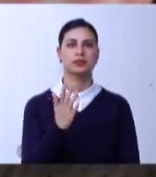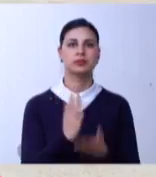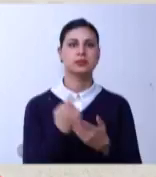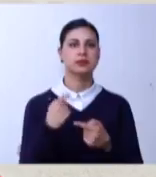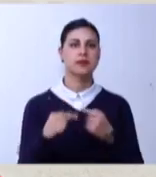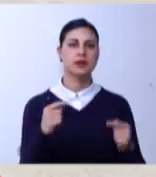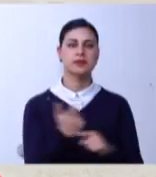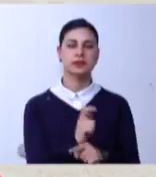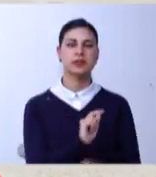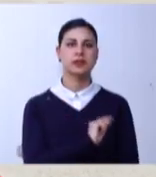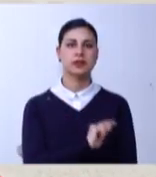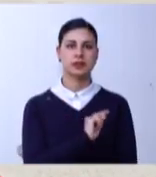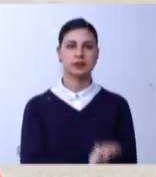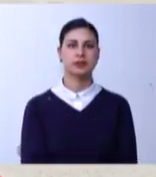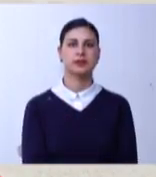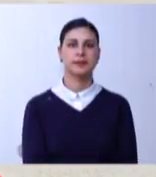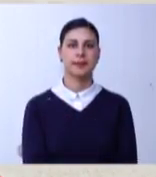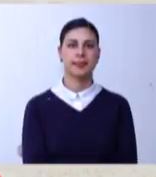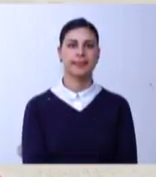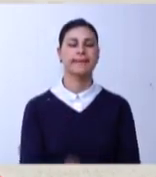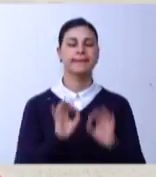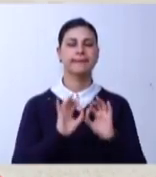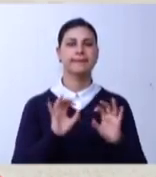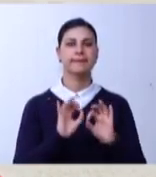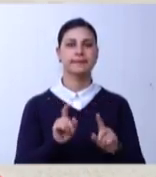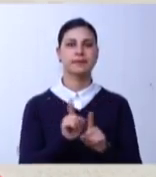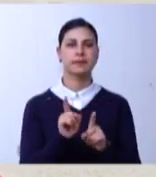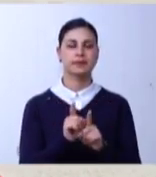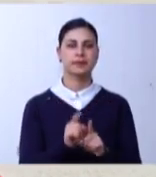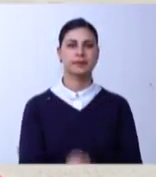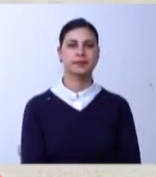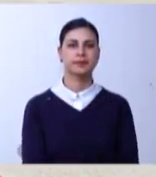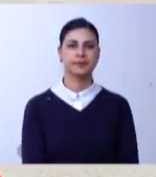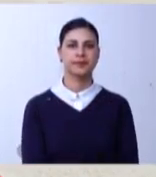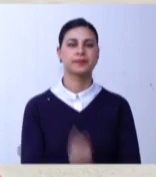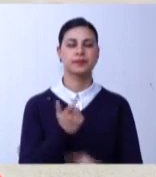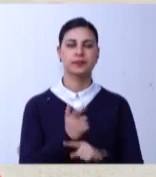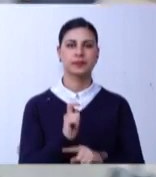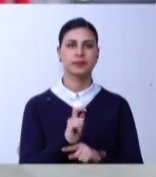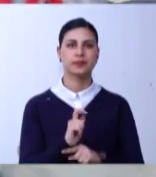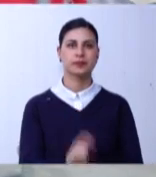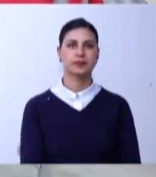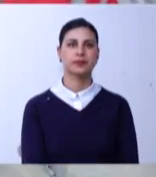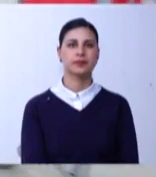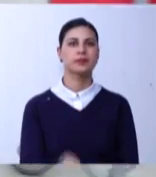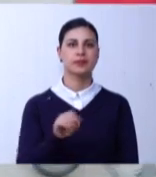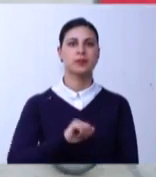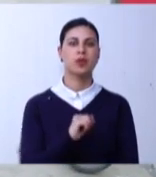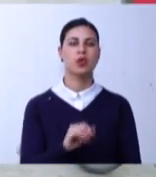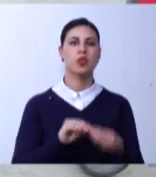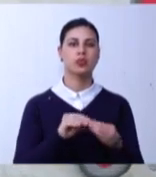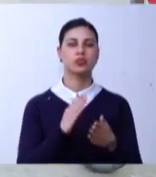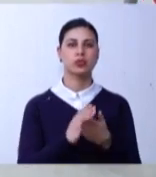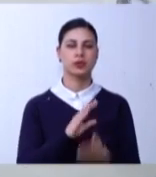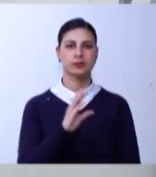განსხვავებული ხასიათი. სანდრო არის უფრო გრძნობიარე, ძალიან მოწესრიგებული. დღეს როგორც